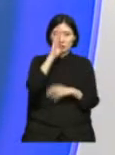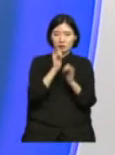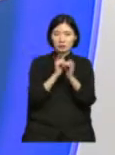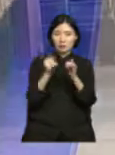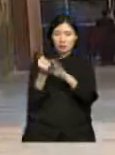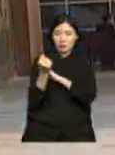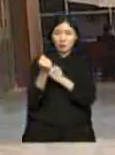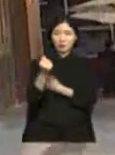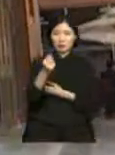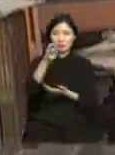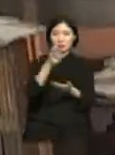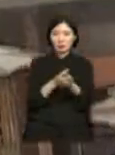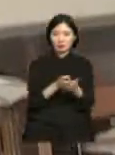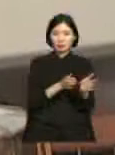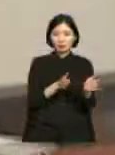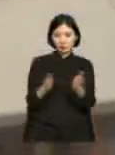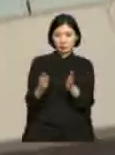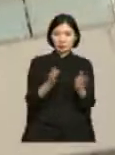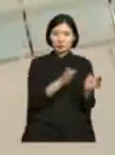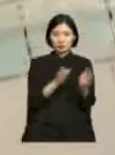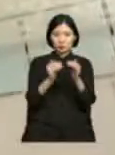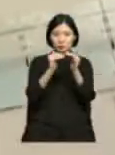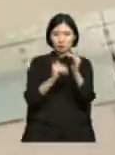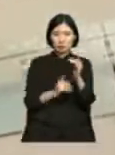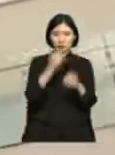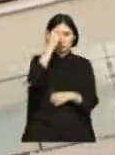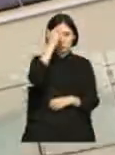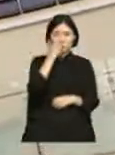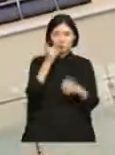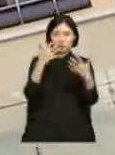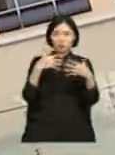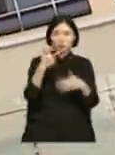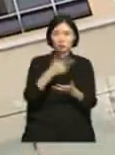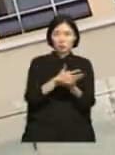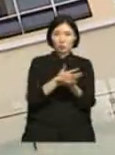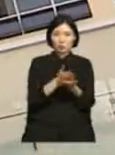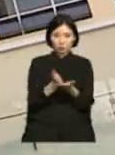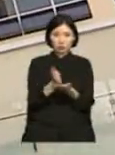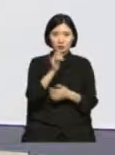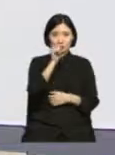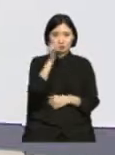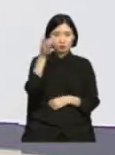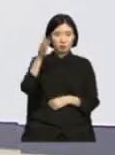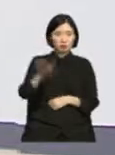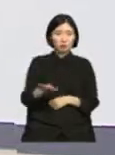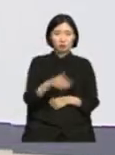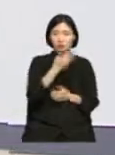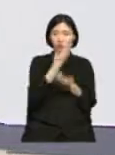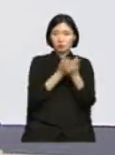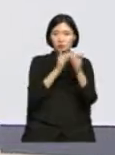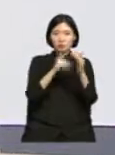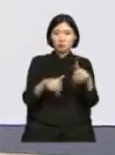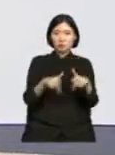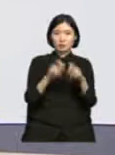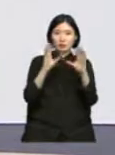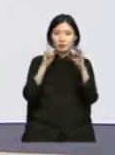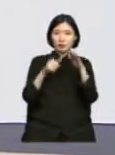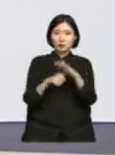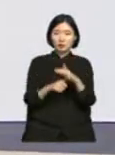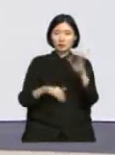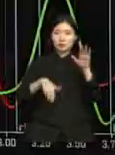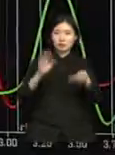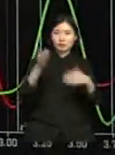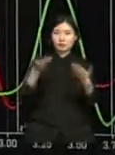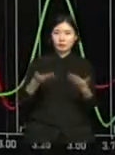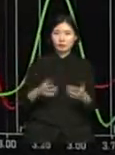지정했습니다. 이 장전엔 윤리적 측면의 7개 항목이 구성되어 있는데요. 주된 내용은 장애 어린이들이